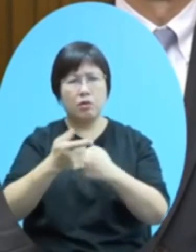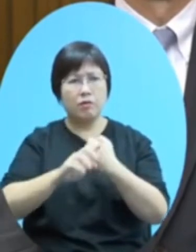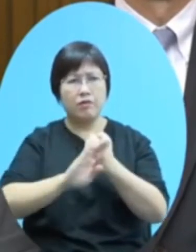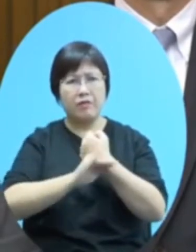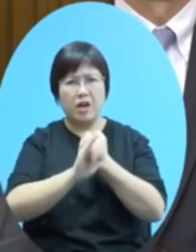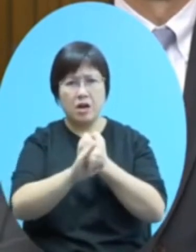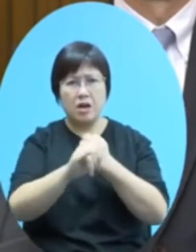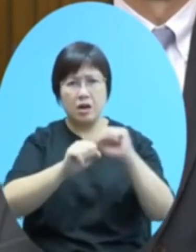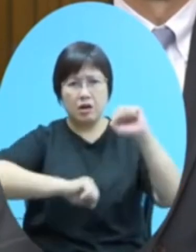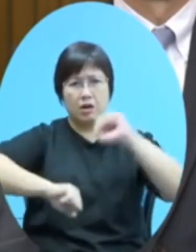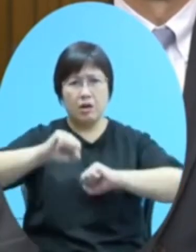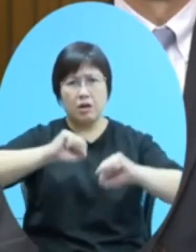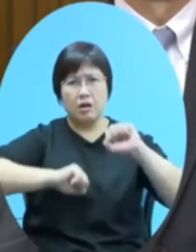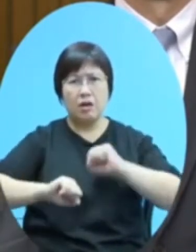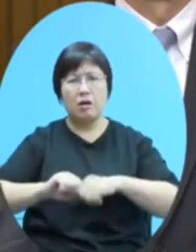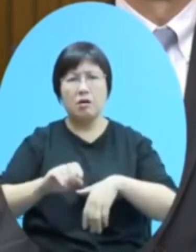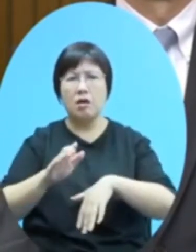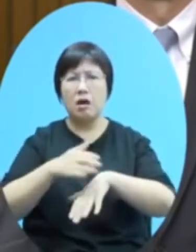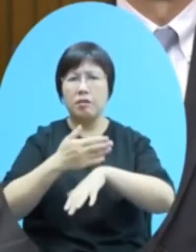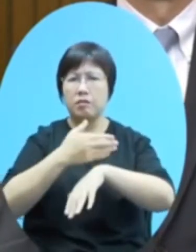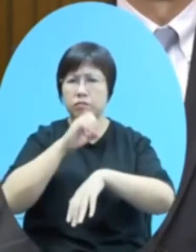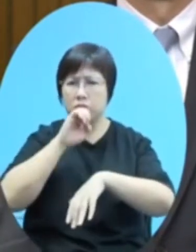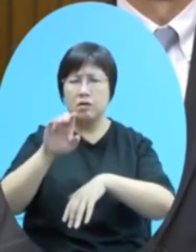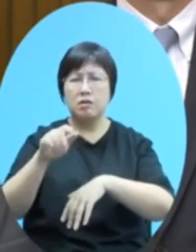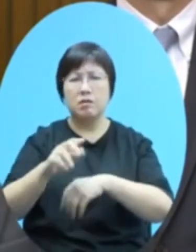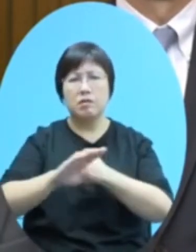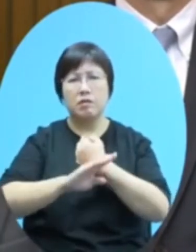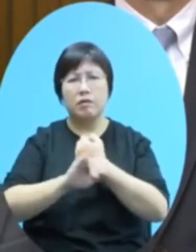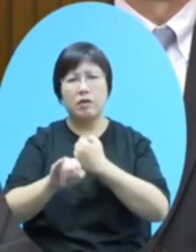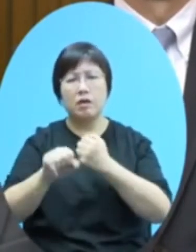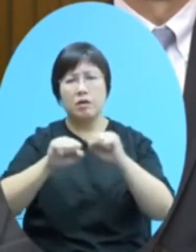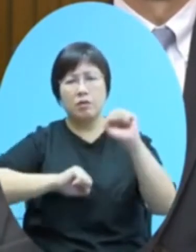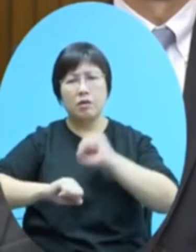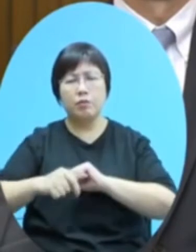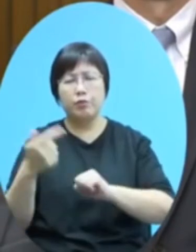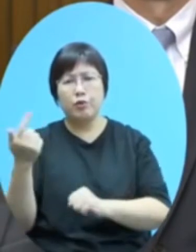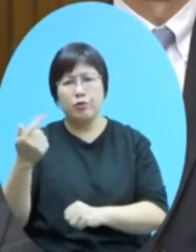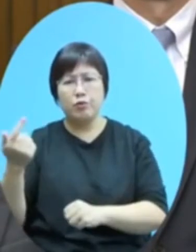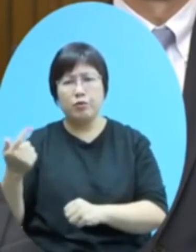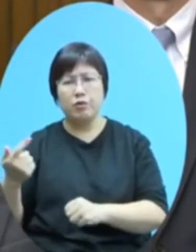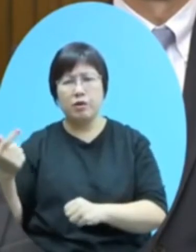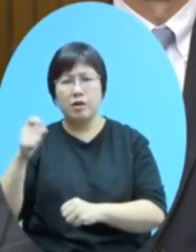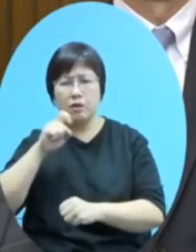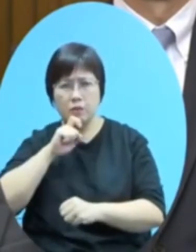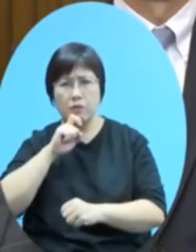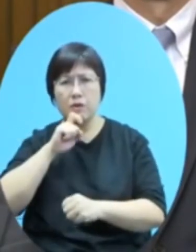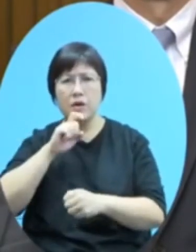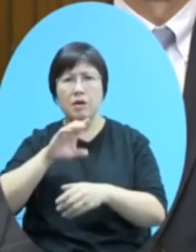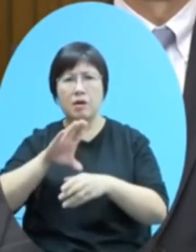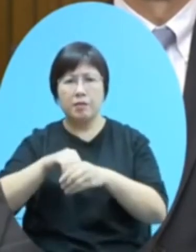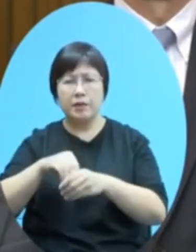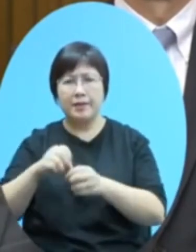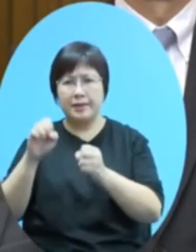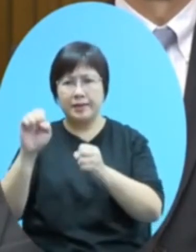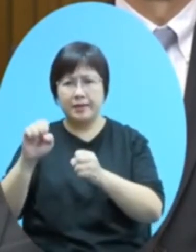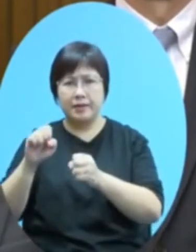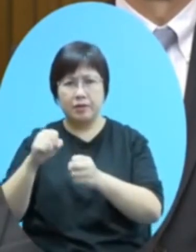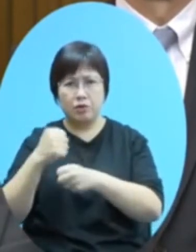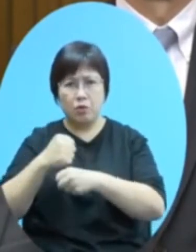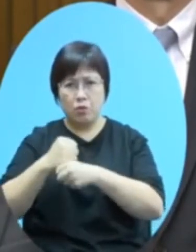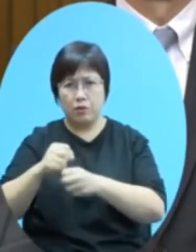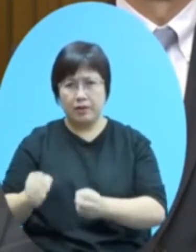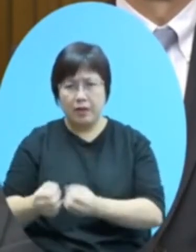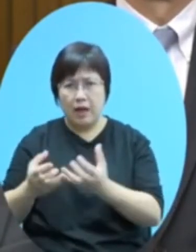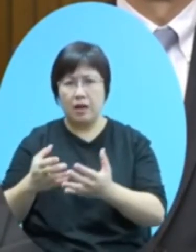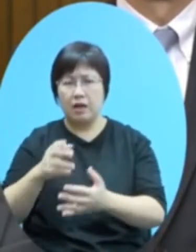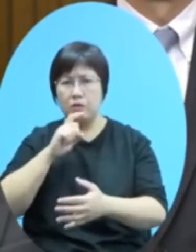为，我刚才都是点出有很多违法的行为，包括制造炸药、藏有大量的